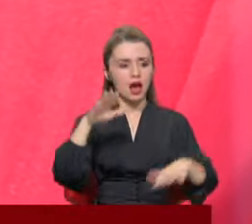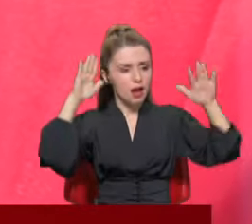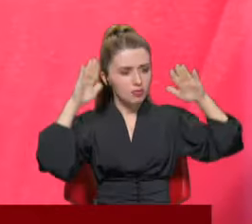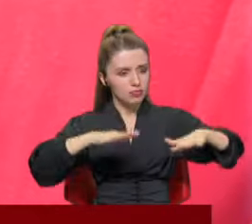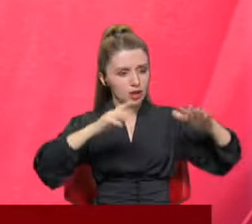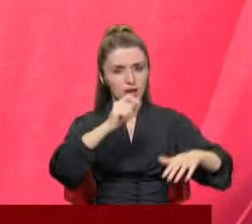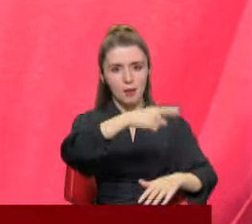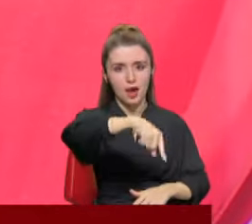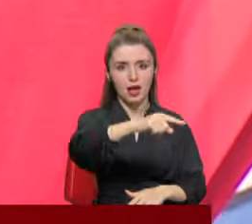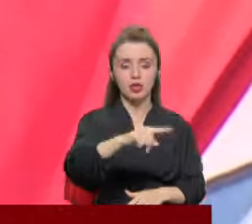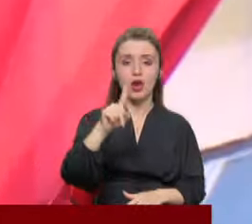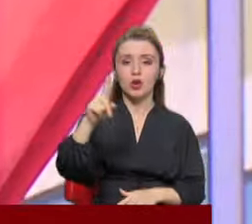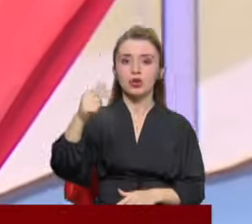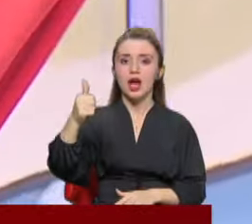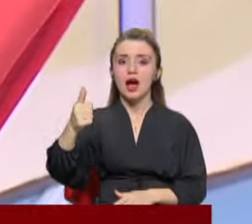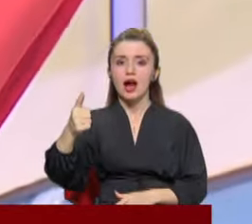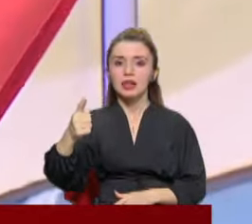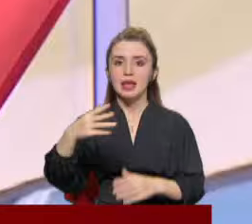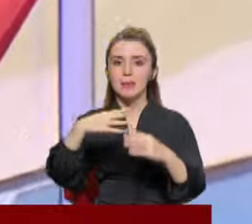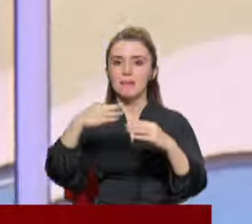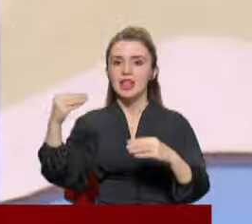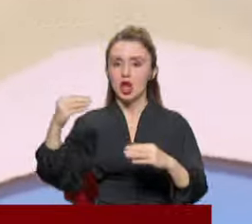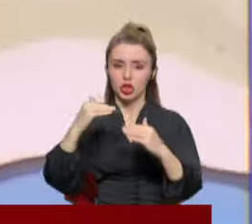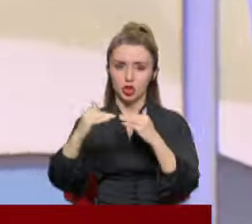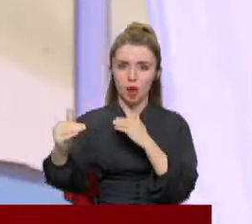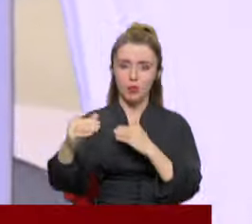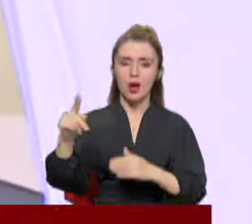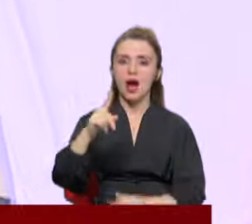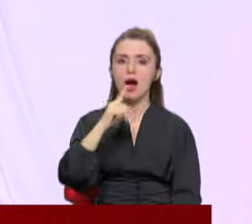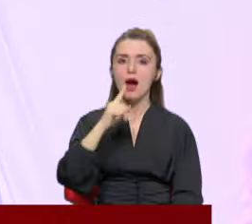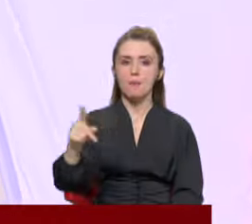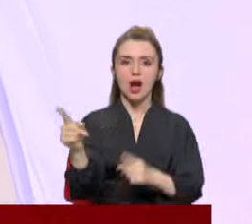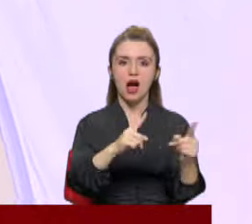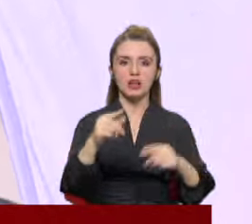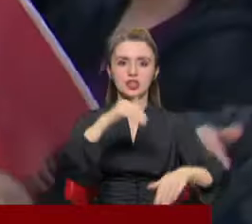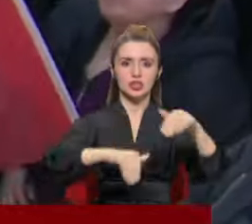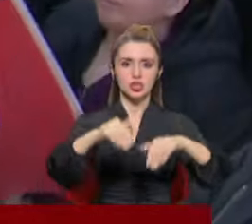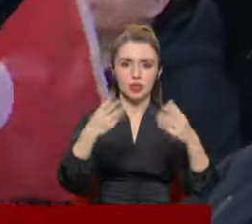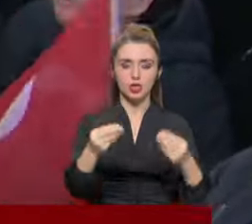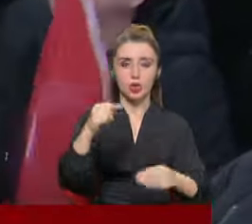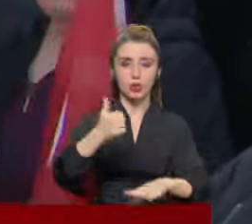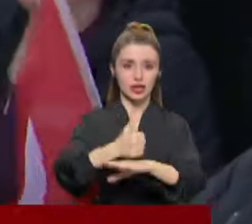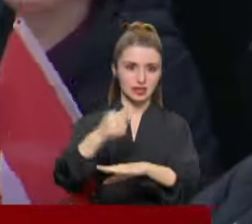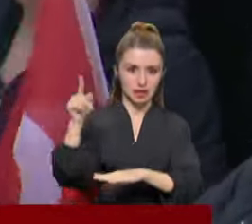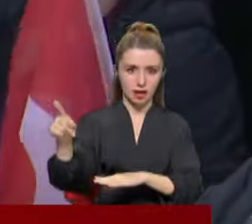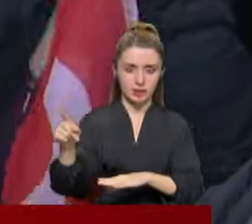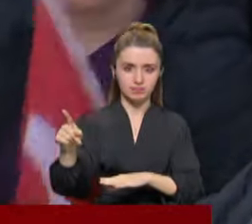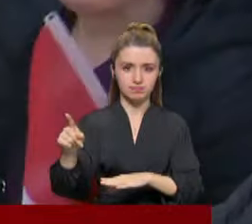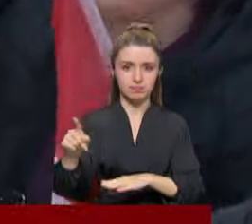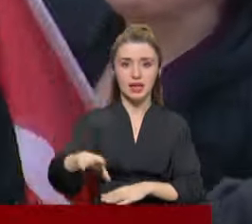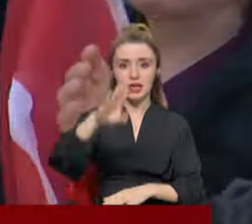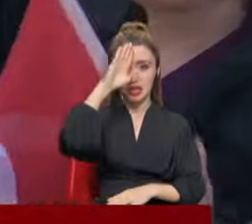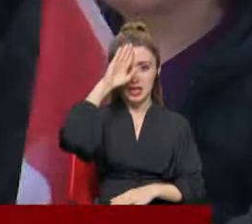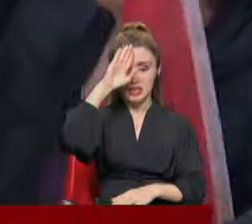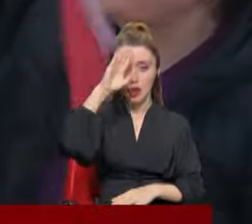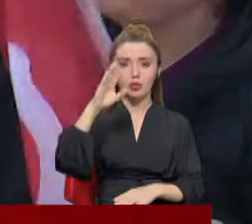edenle 16 milyondan talimat alanlar arasındaki seçim. Bu iktidar